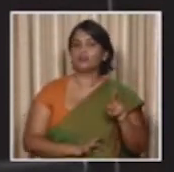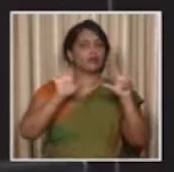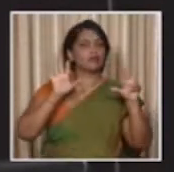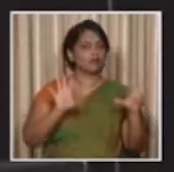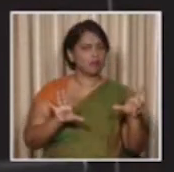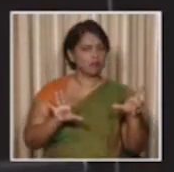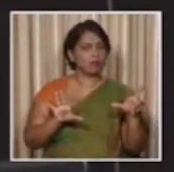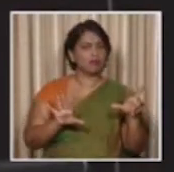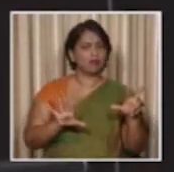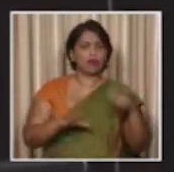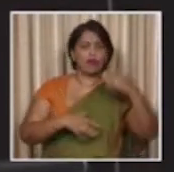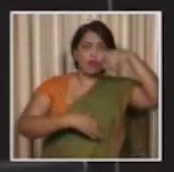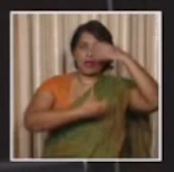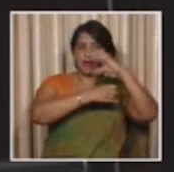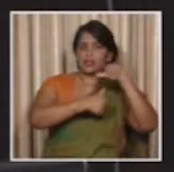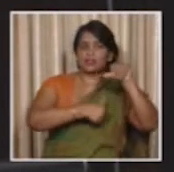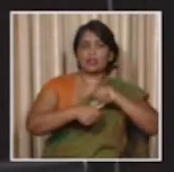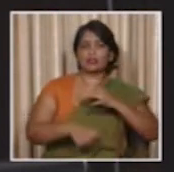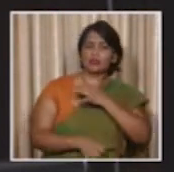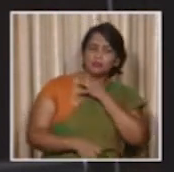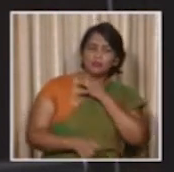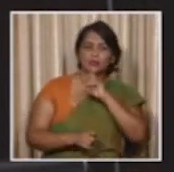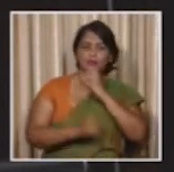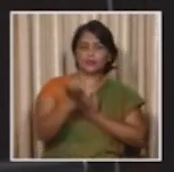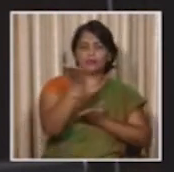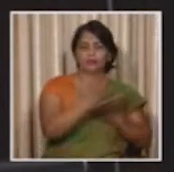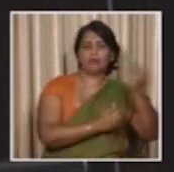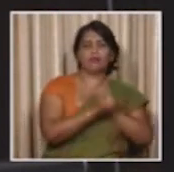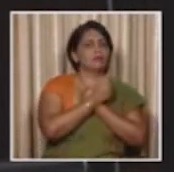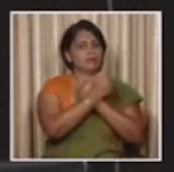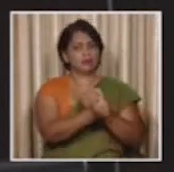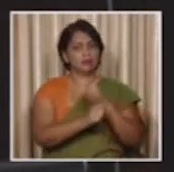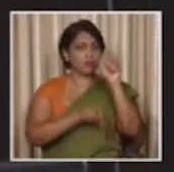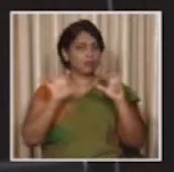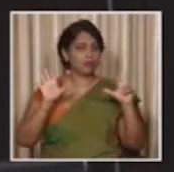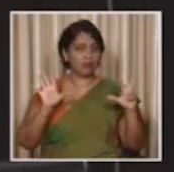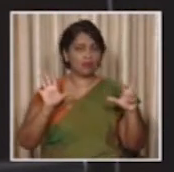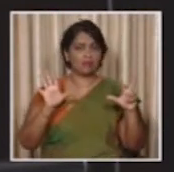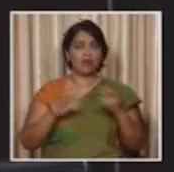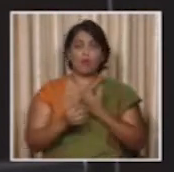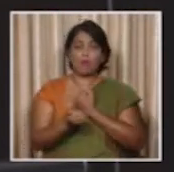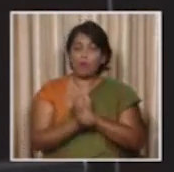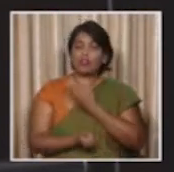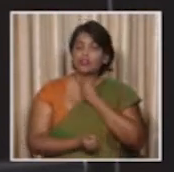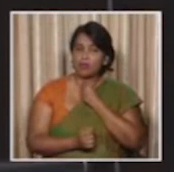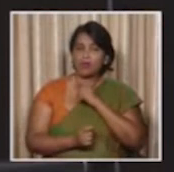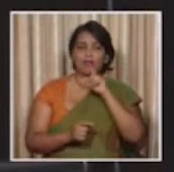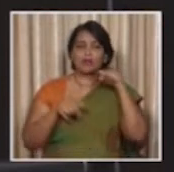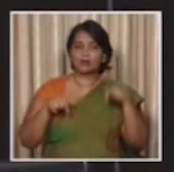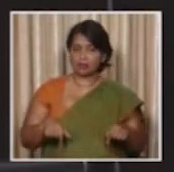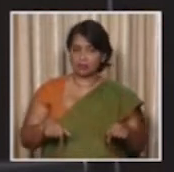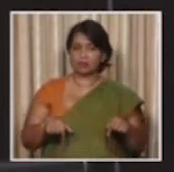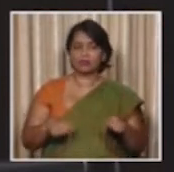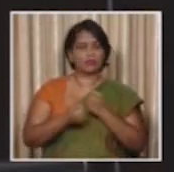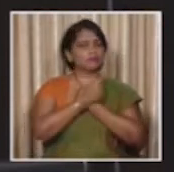දෙනෙක් පුරාවිද්‍ය ආයතනයෙන් බොරු නඩු දාලා අරස් කරලා දිනනවා අට දෙනෙක් පොලිසිය බොරු නඩු දාලා දැන්